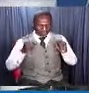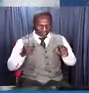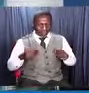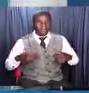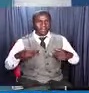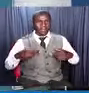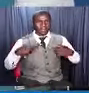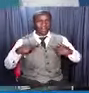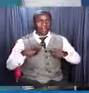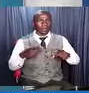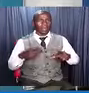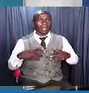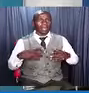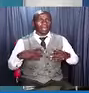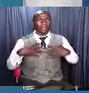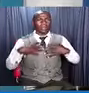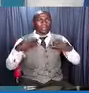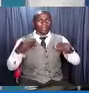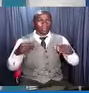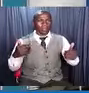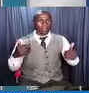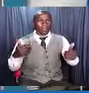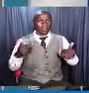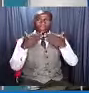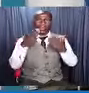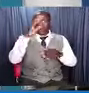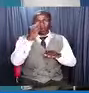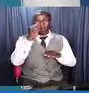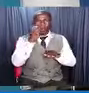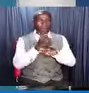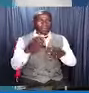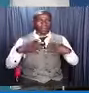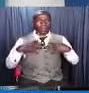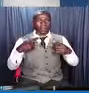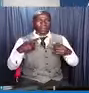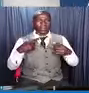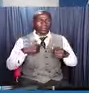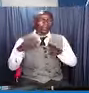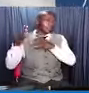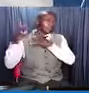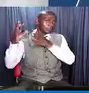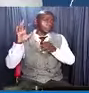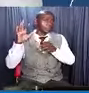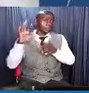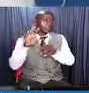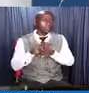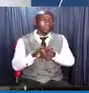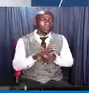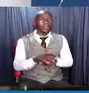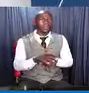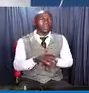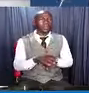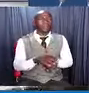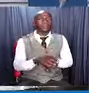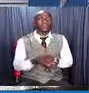sijapata lakini. Bodily strength. Ah nashukuru. But I thank Mungu amwanzilisha ameniponya. The God of our founder has healed me. Yes. Ubarikiwe sana na